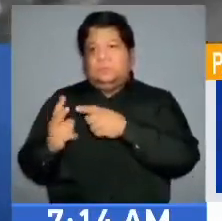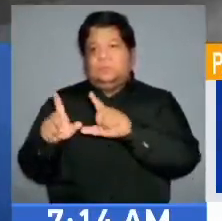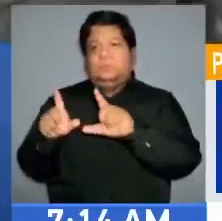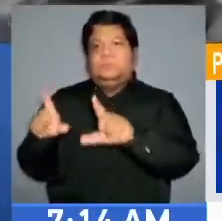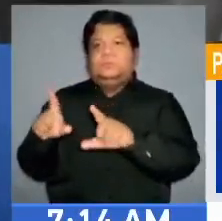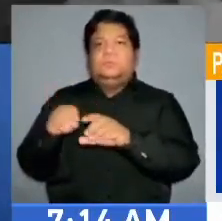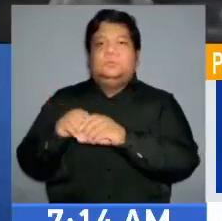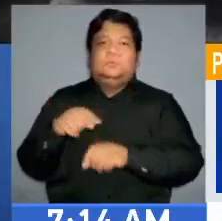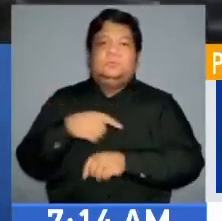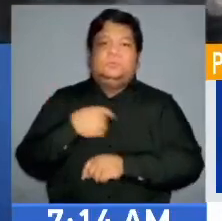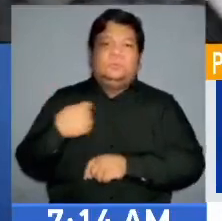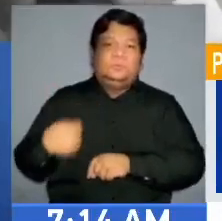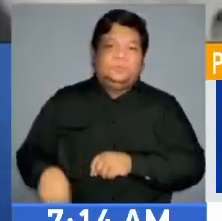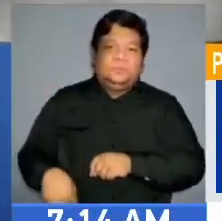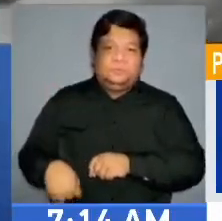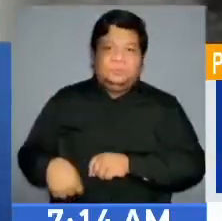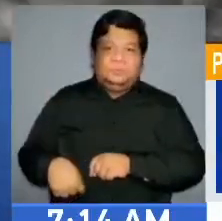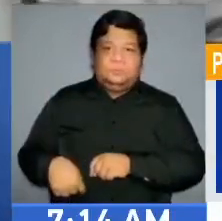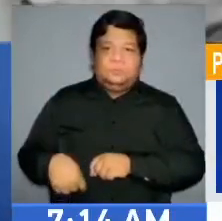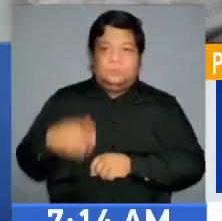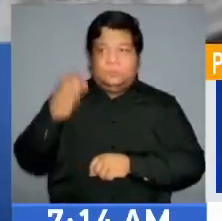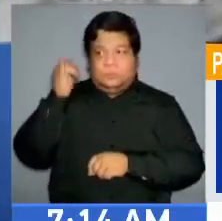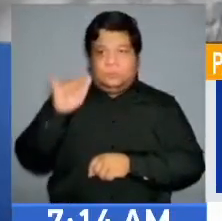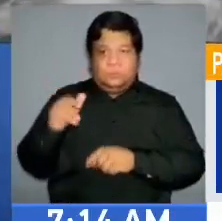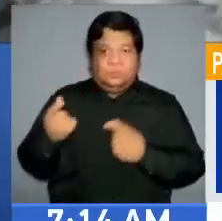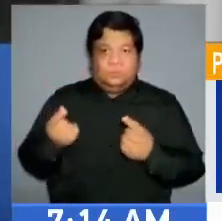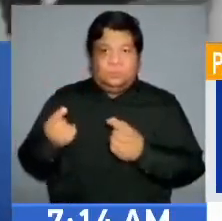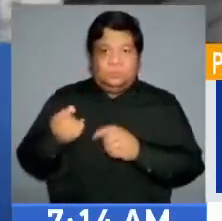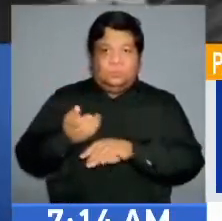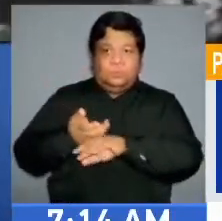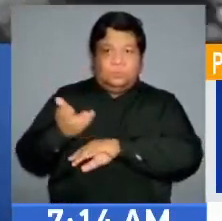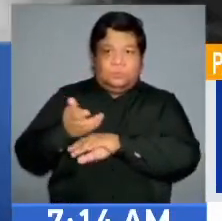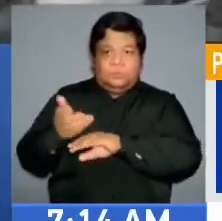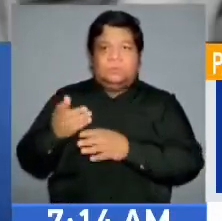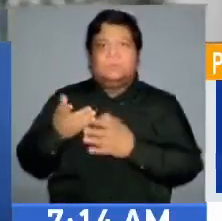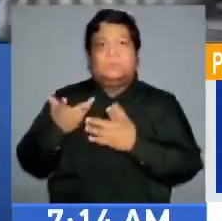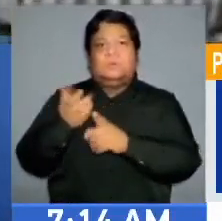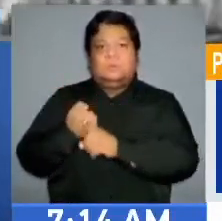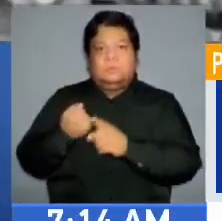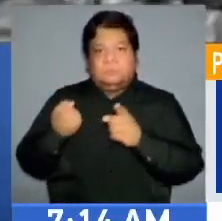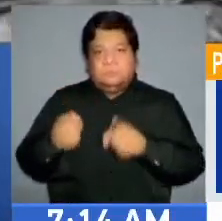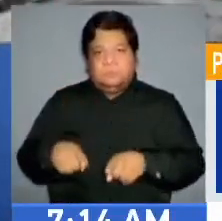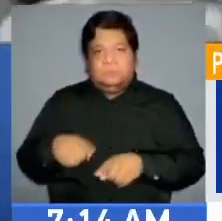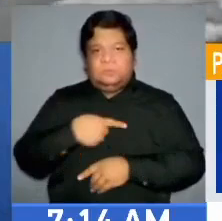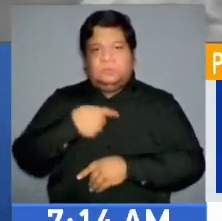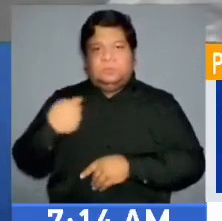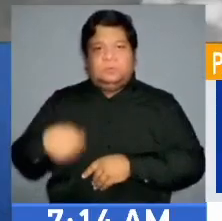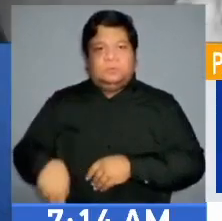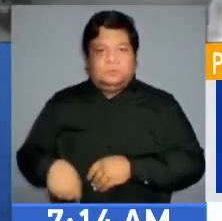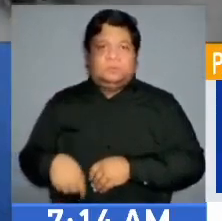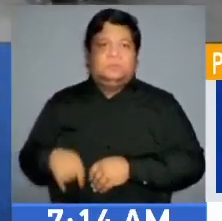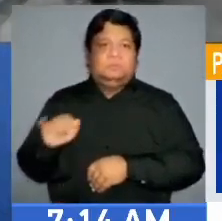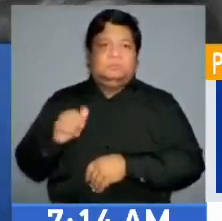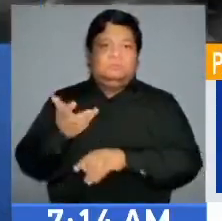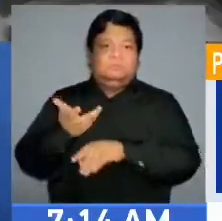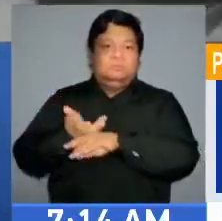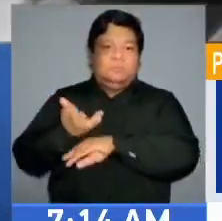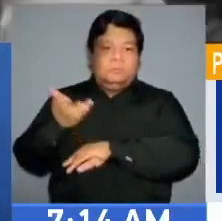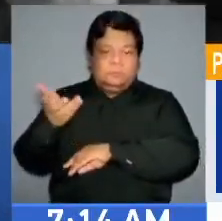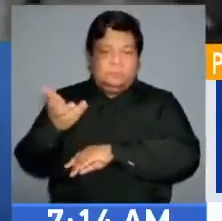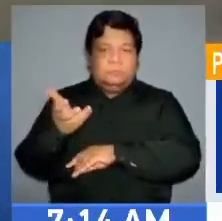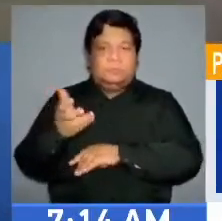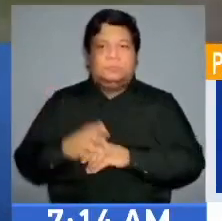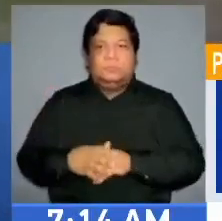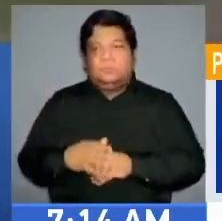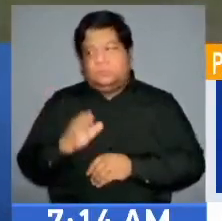yung scamming operation sila, may mga na-affect na Chinese citizens, no? Mm-hmm. Kaya nagkaroon tayo iba paraan kung paano, imbis na dumaan